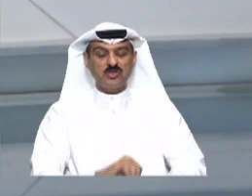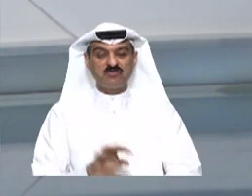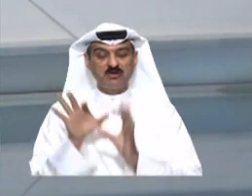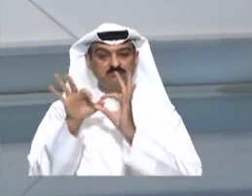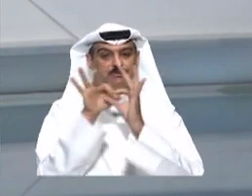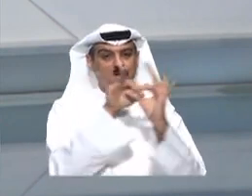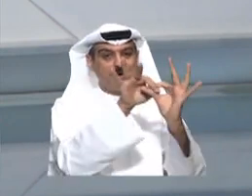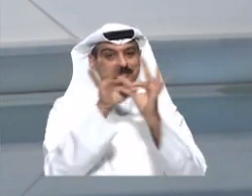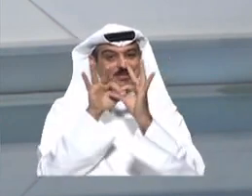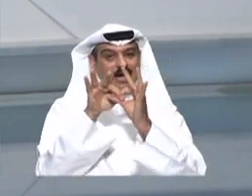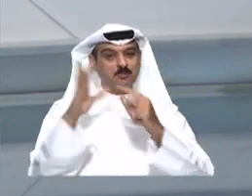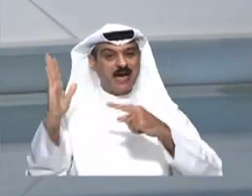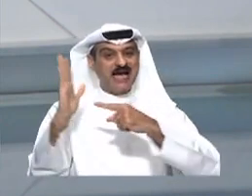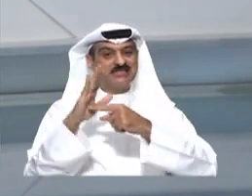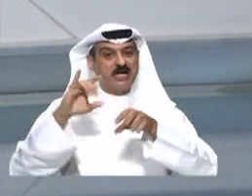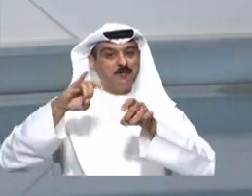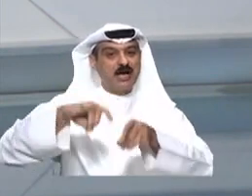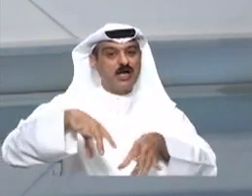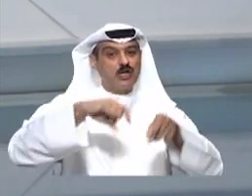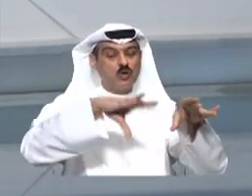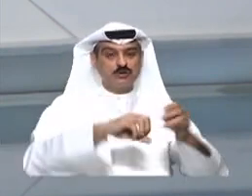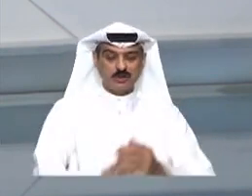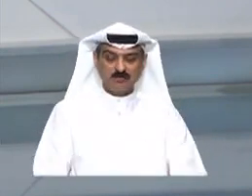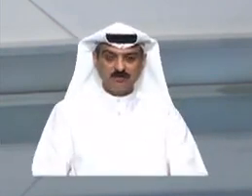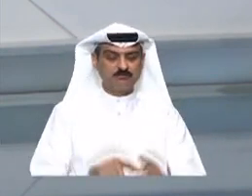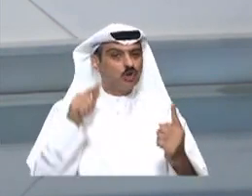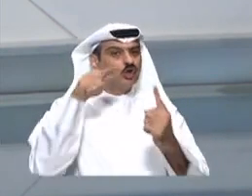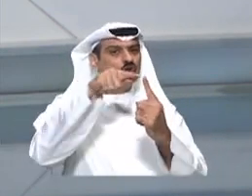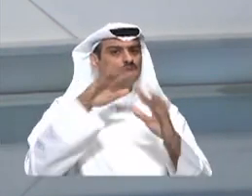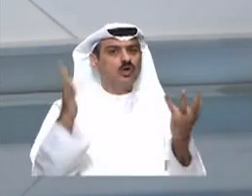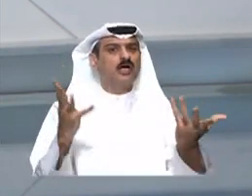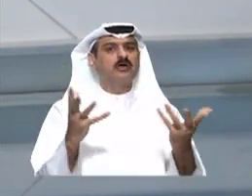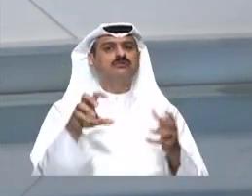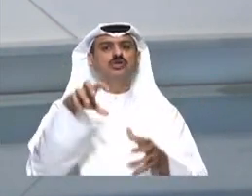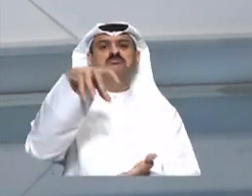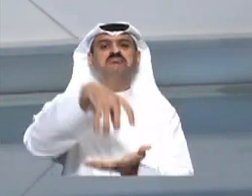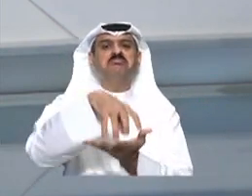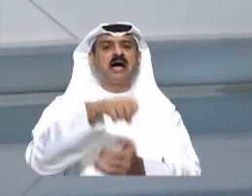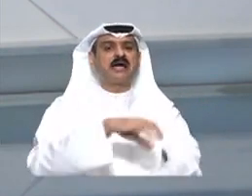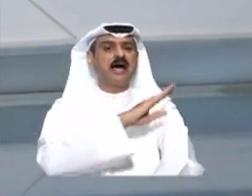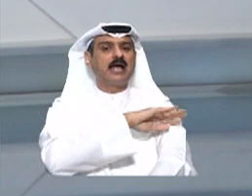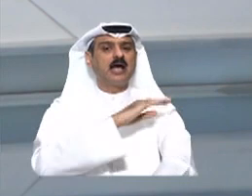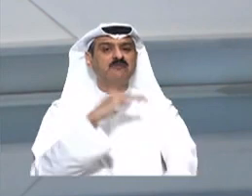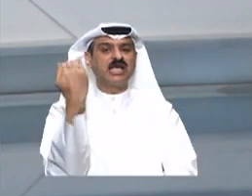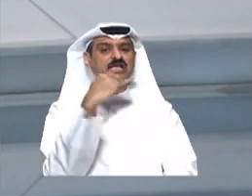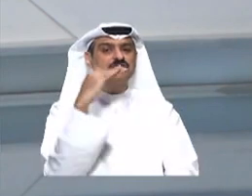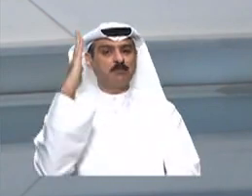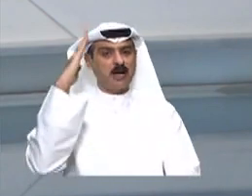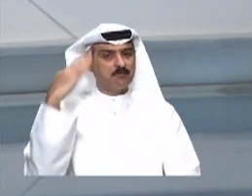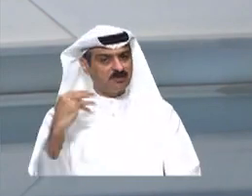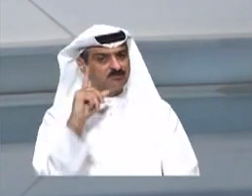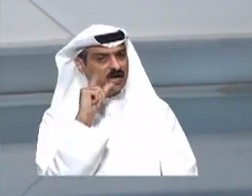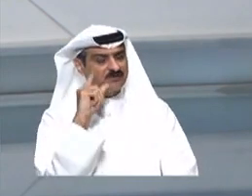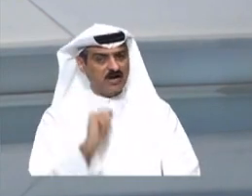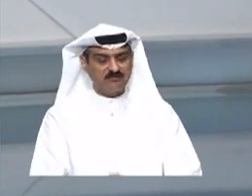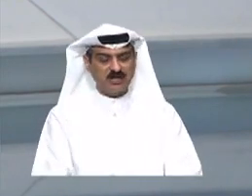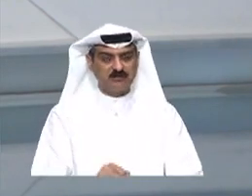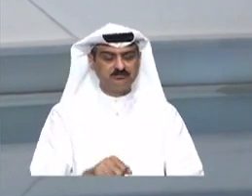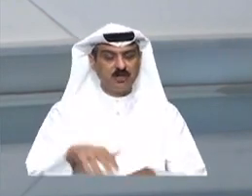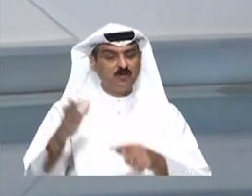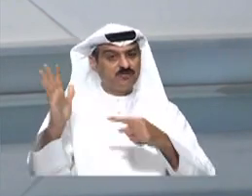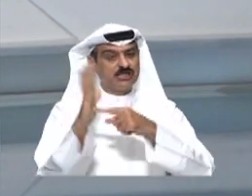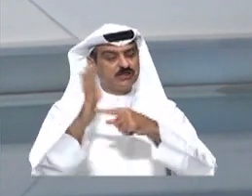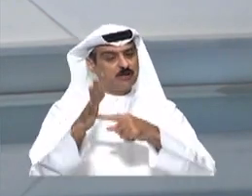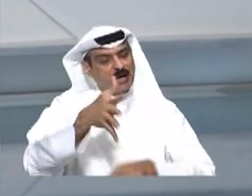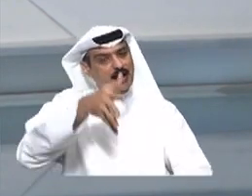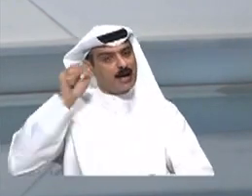الجامعة الأسترالية، ويهدف إلى إيجاد الفرص الوظيفية المناسبة لشباب وشابات الكويت والخريجين بما